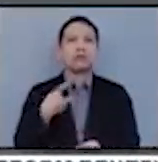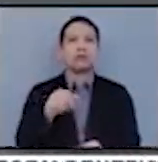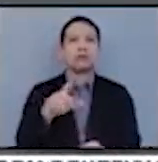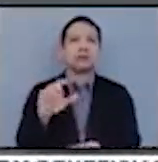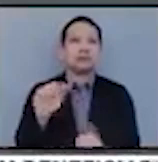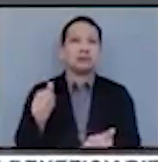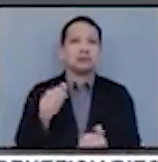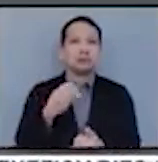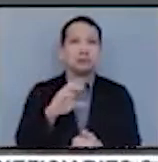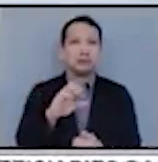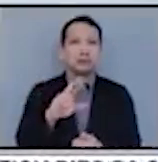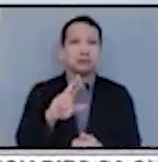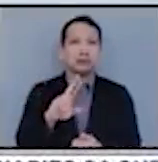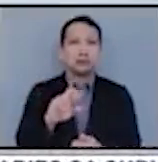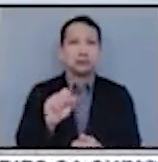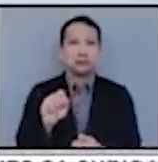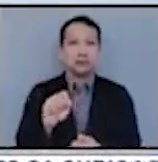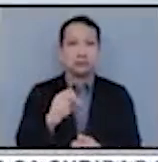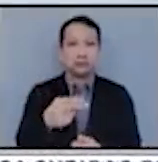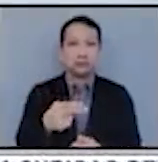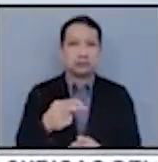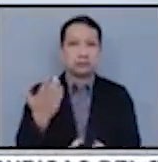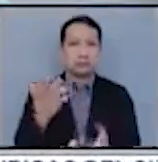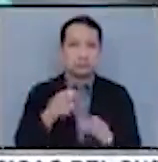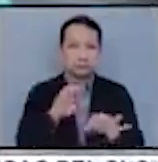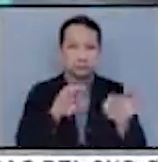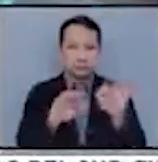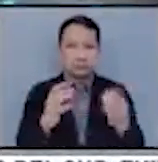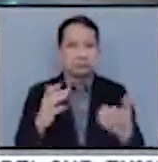sa kahit na isang category.